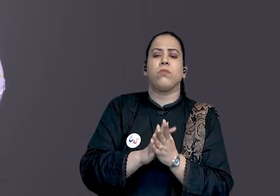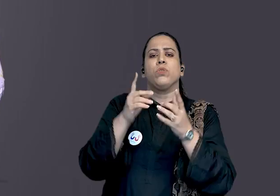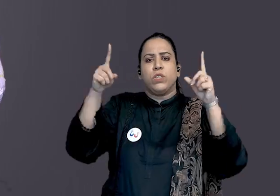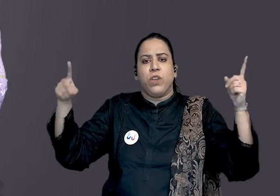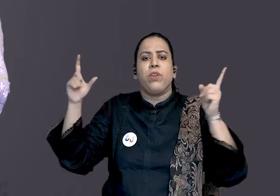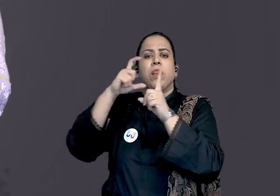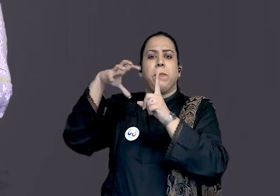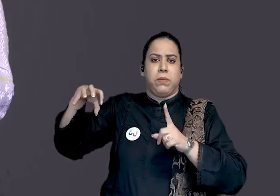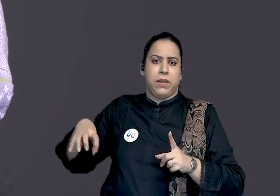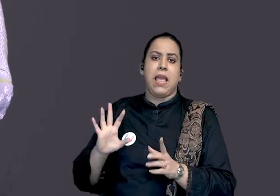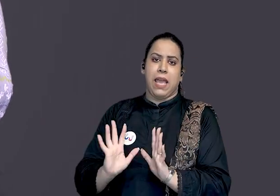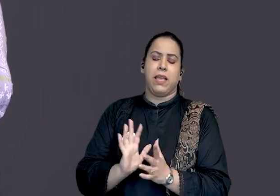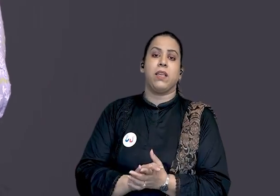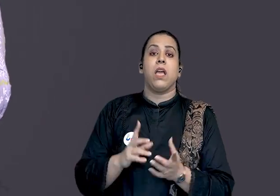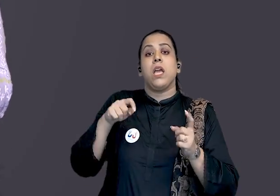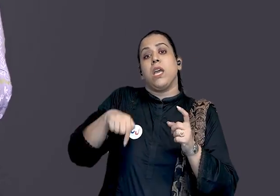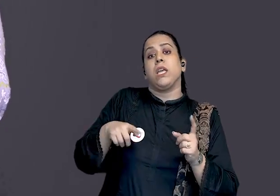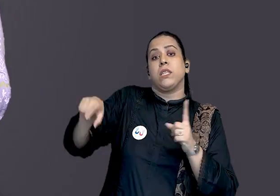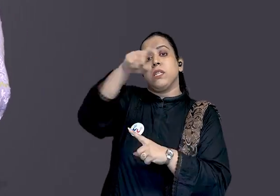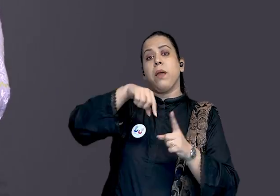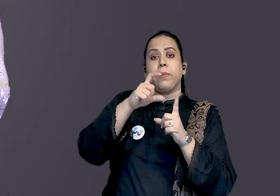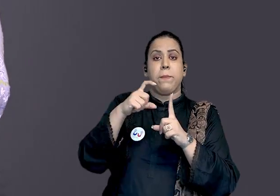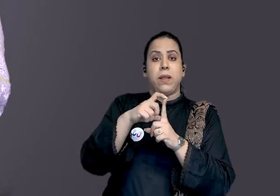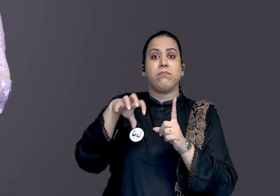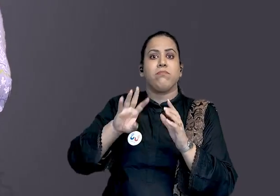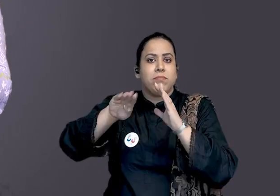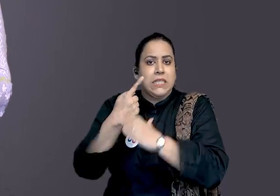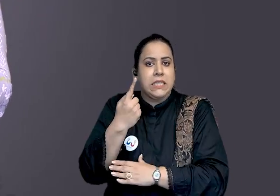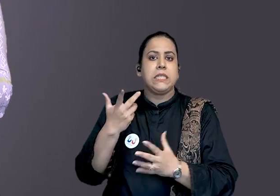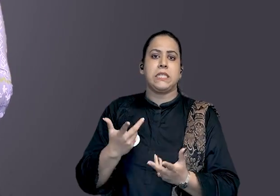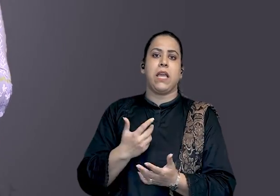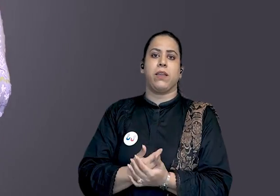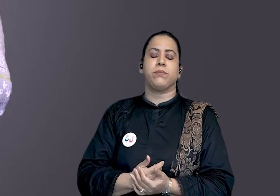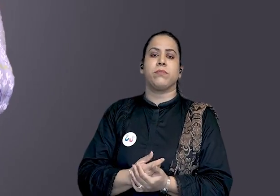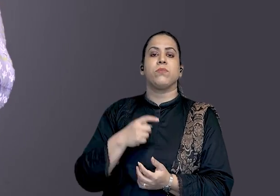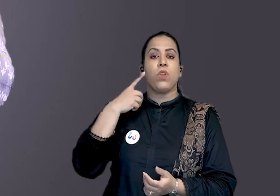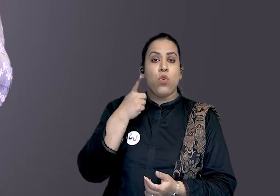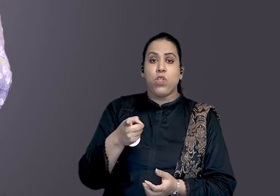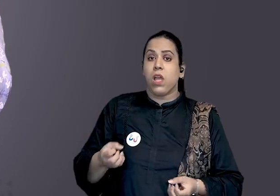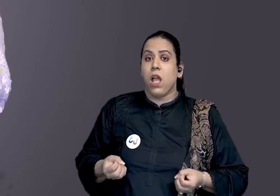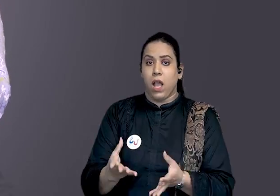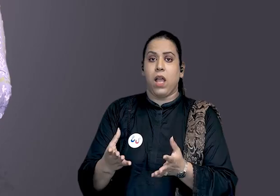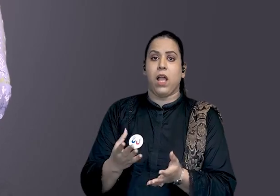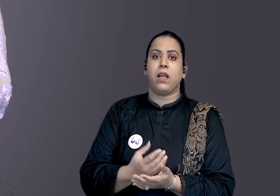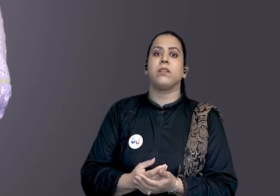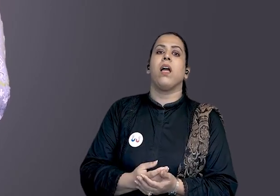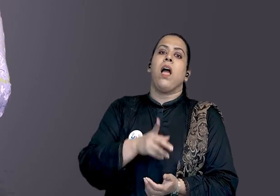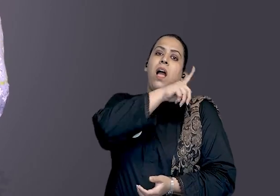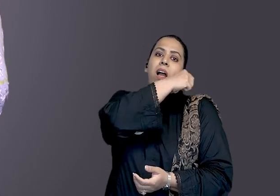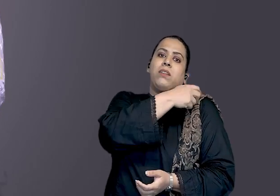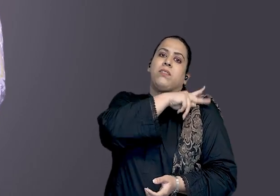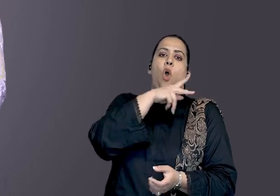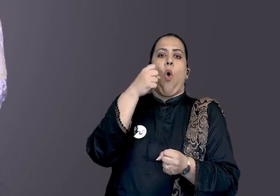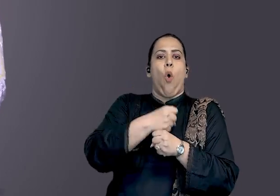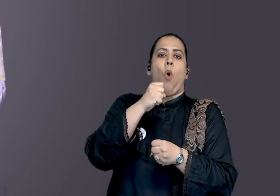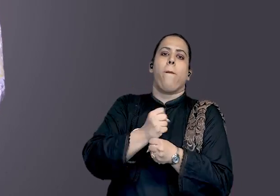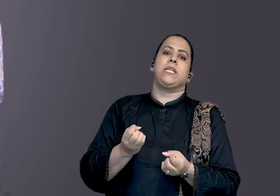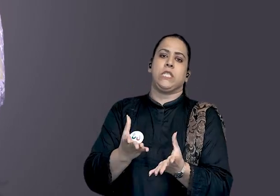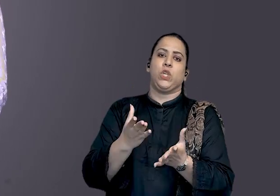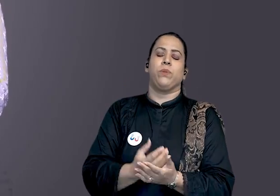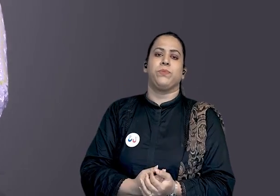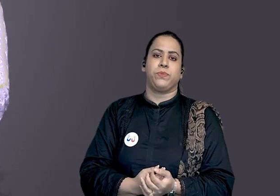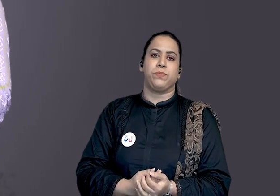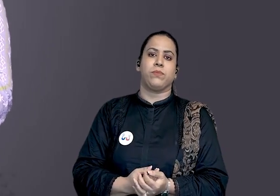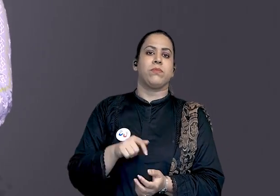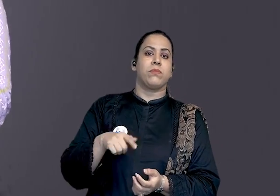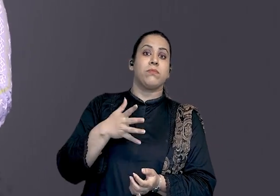بھی یہ بتاتی چلوں کہ آج کل بھی جو ہماری سول سروسز کا انفراسٹرکچر ہے اس کی بنیاد آج تک اسی انگریز